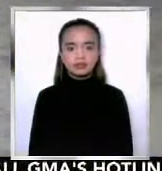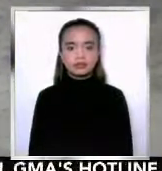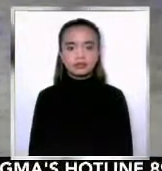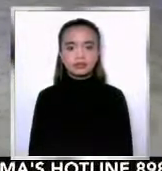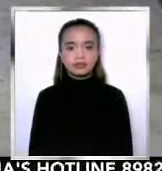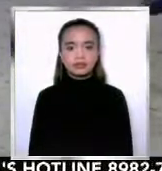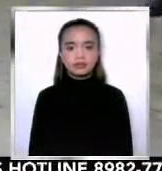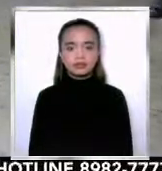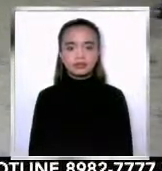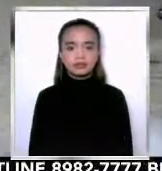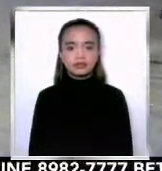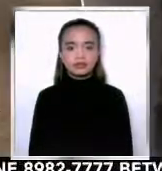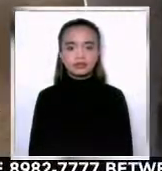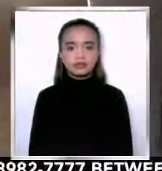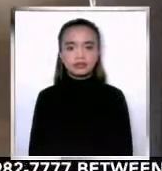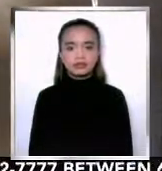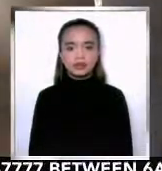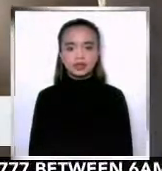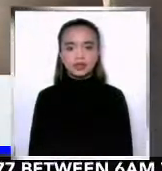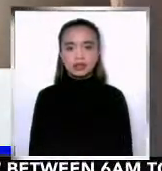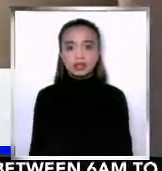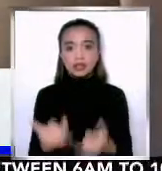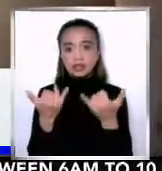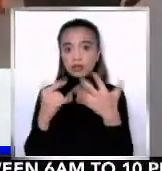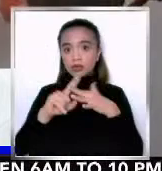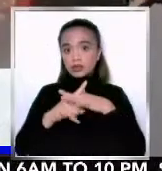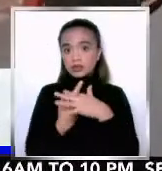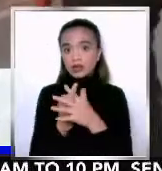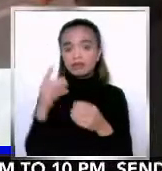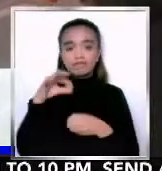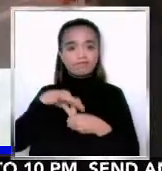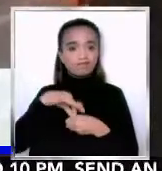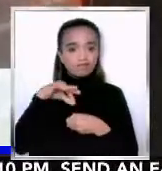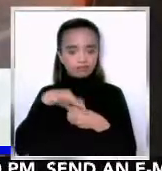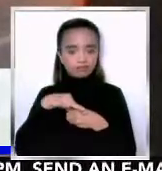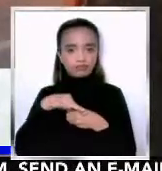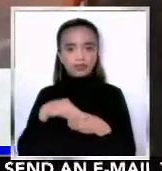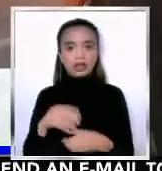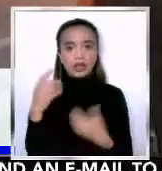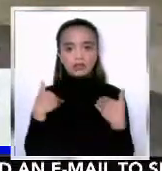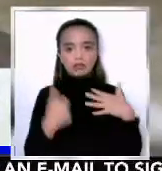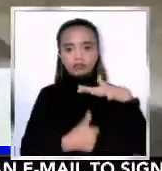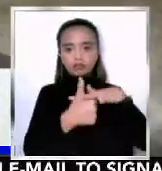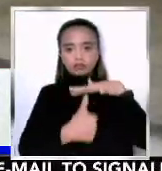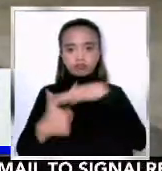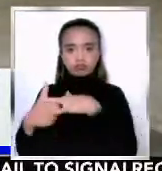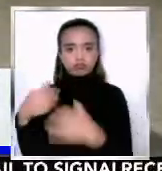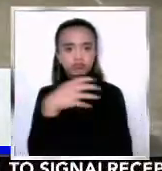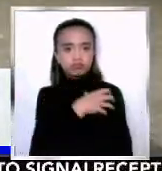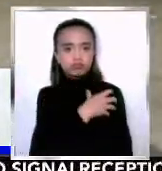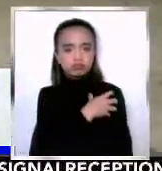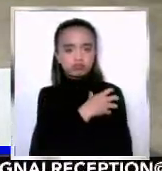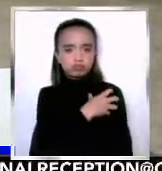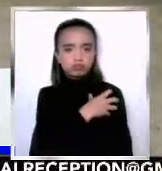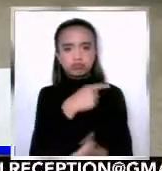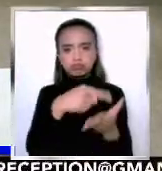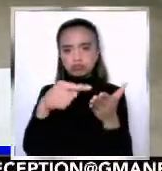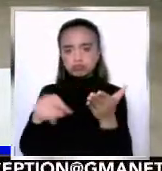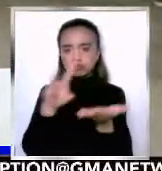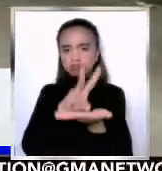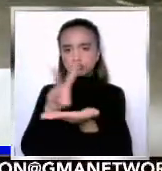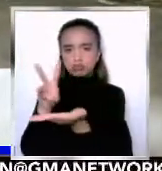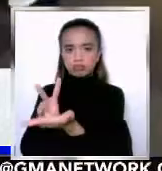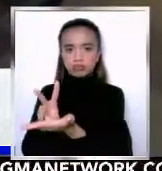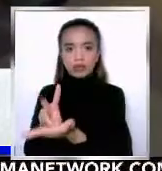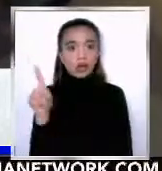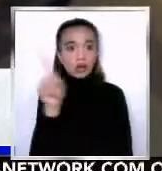Kasabay ng simula ng election period, ang pagsulputan ng mga COMELEC checkpoint sa iba't ibang panig ng bansa. Kabilang kasi sa mga ipinagbabawal sa